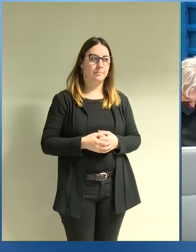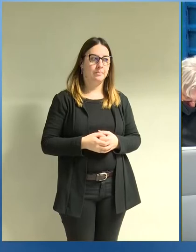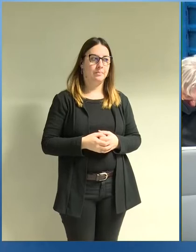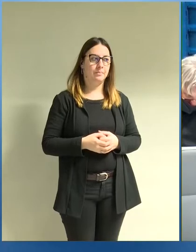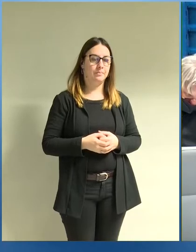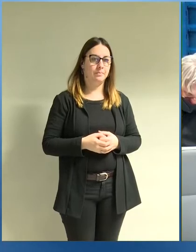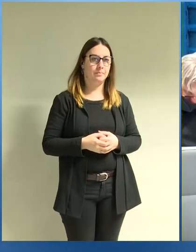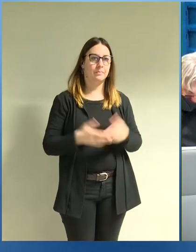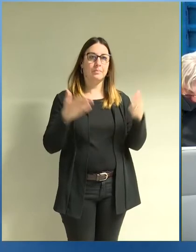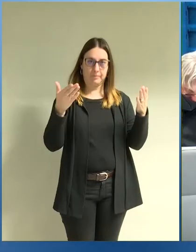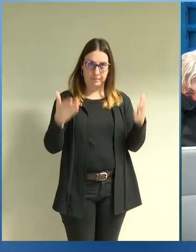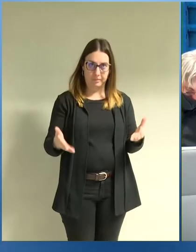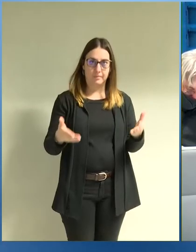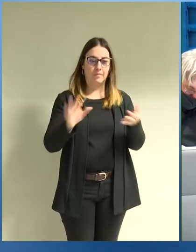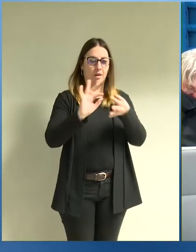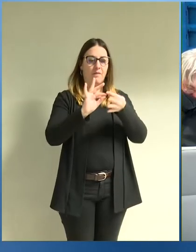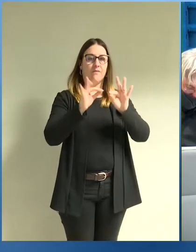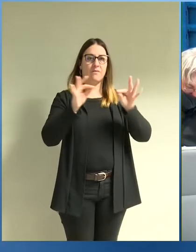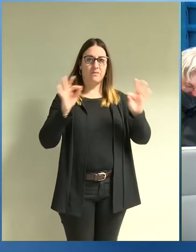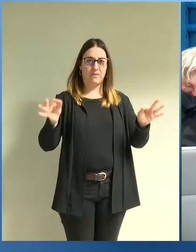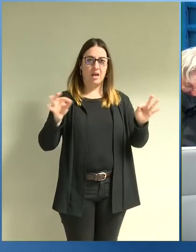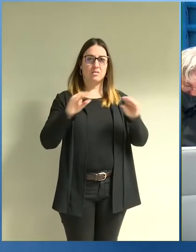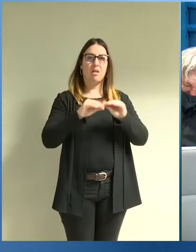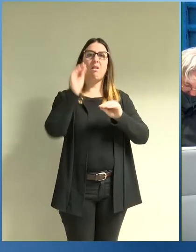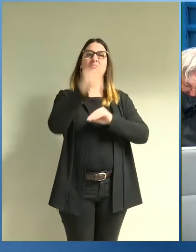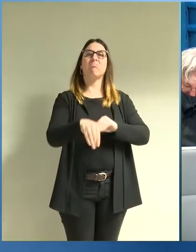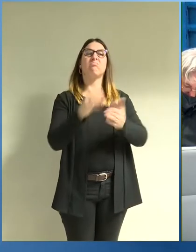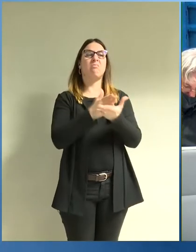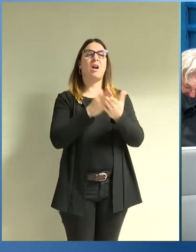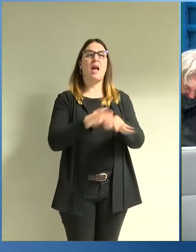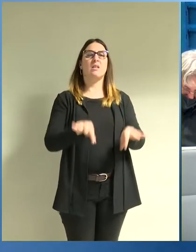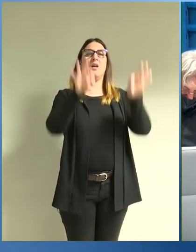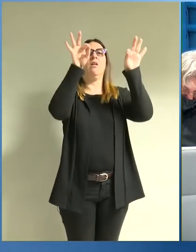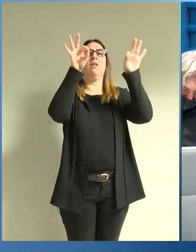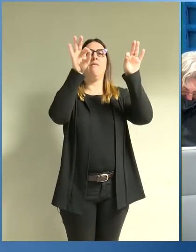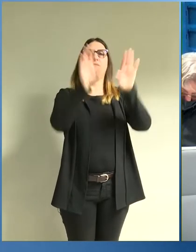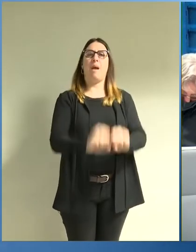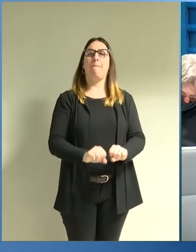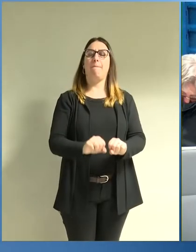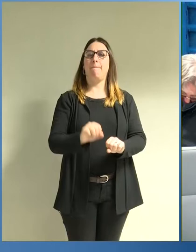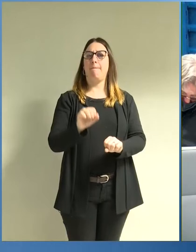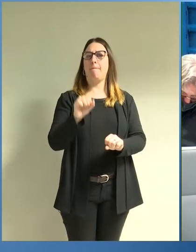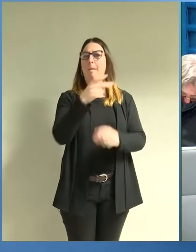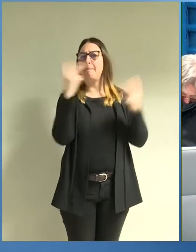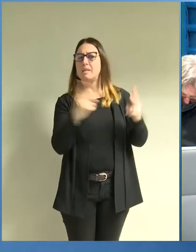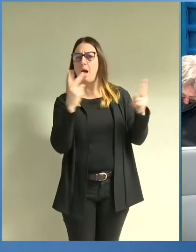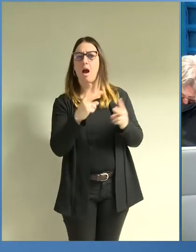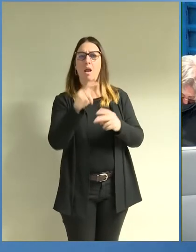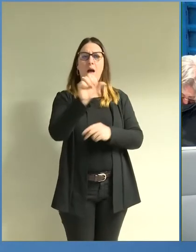ensuite d'enlever la phrase surseoir à la fermeture de classes envisagées à l'école anatole france deux mistral serra